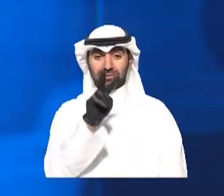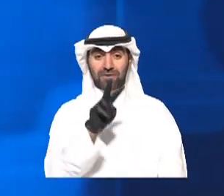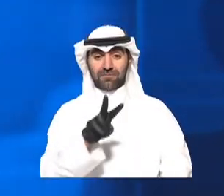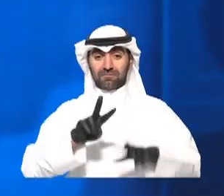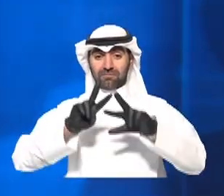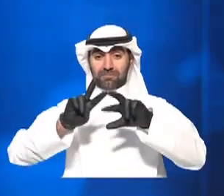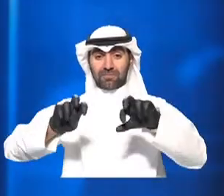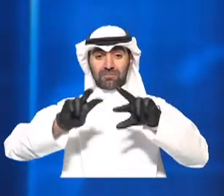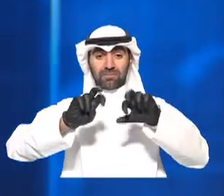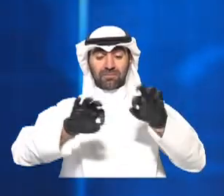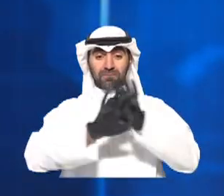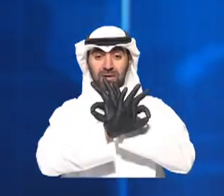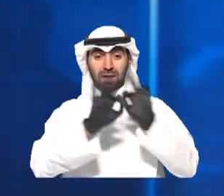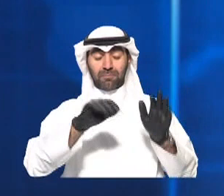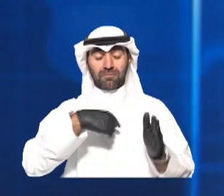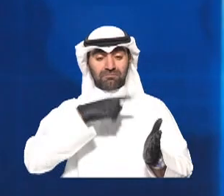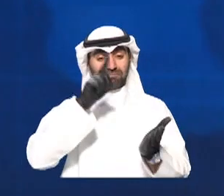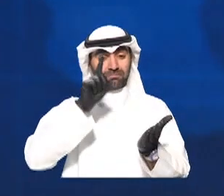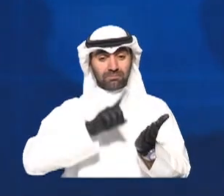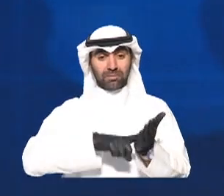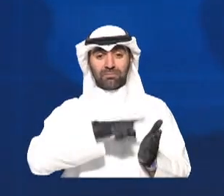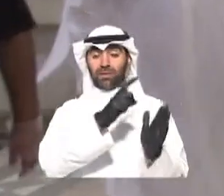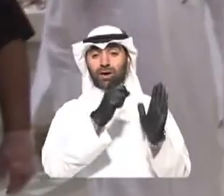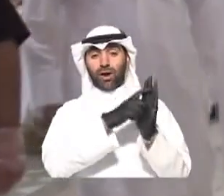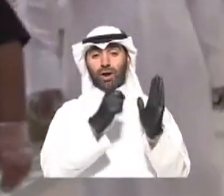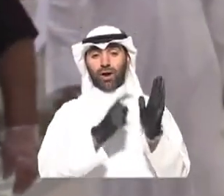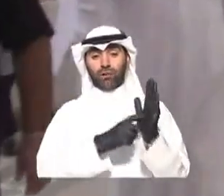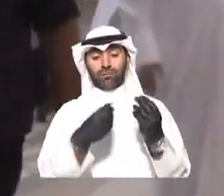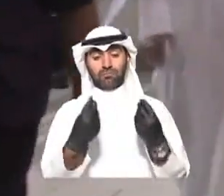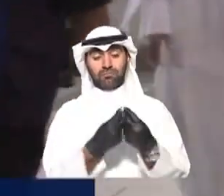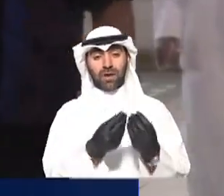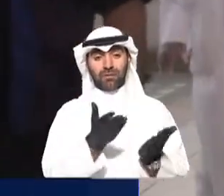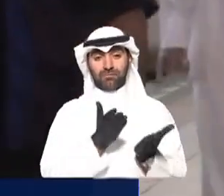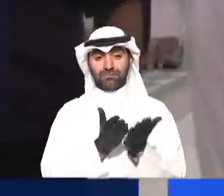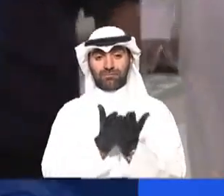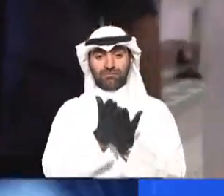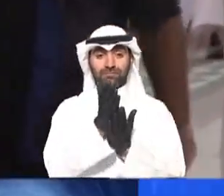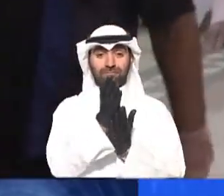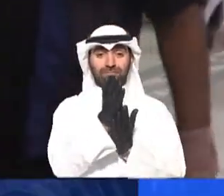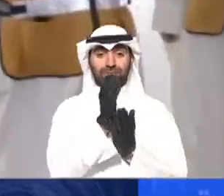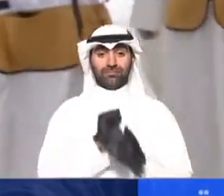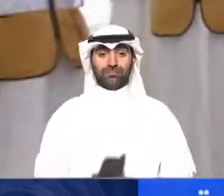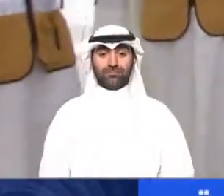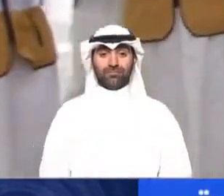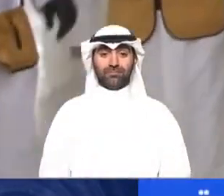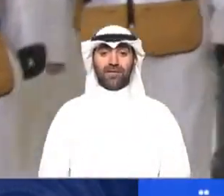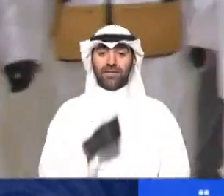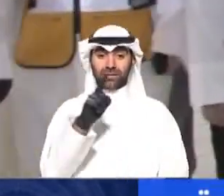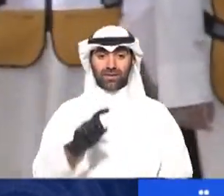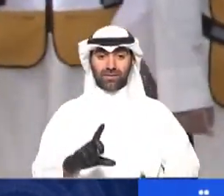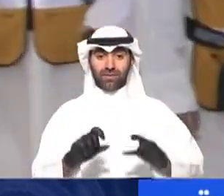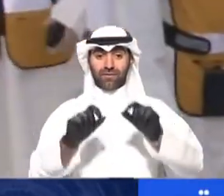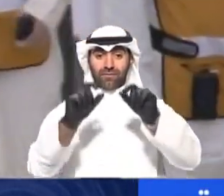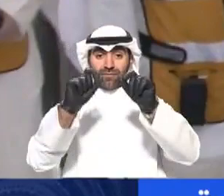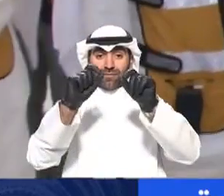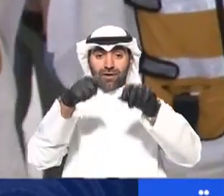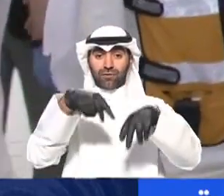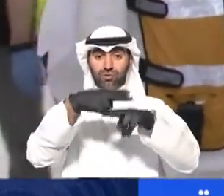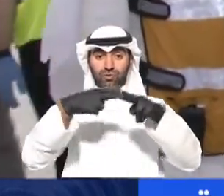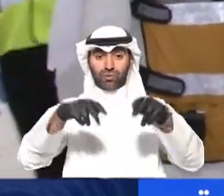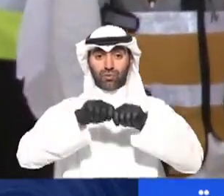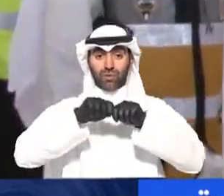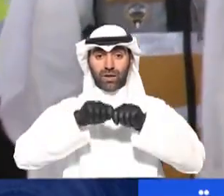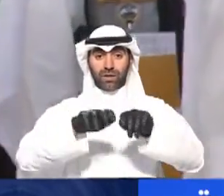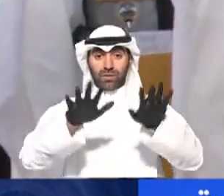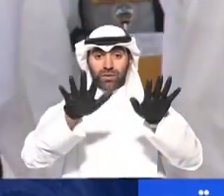والمستثمرين بالإجراءات. في ظل تداعيات كوفيد-19، جهود كبيرة تقوم بلدية الكويت في